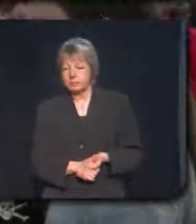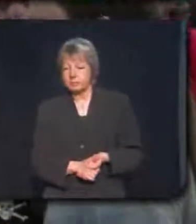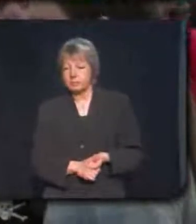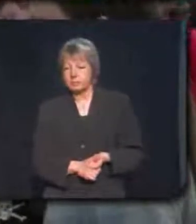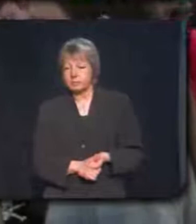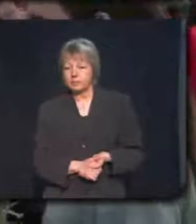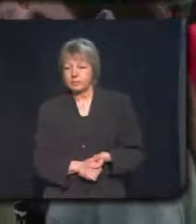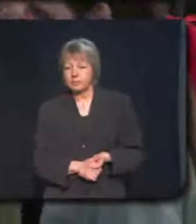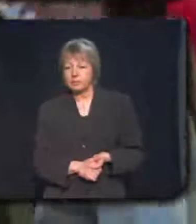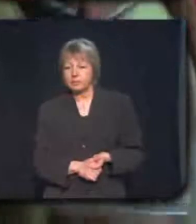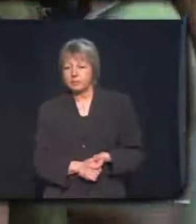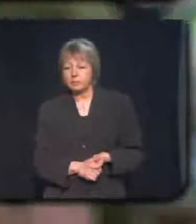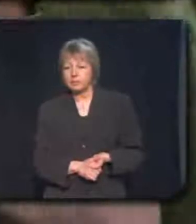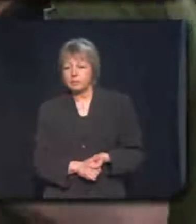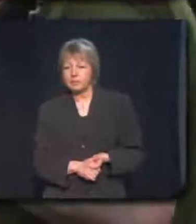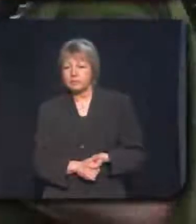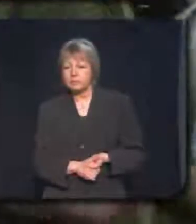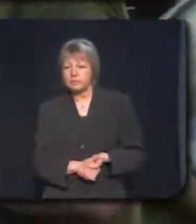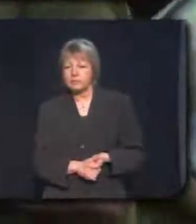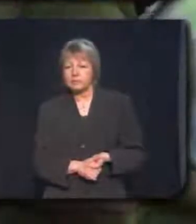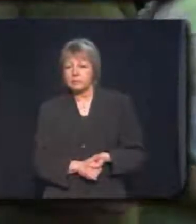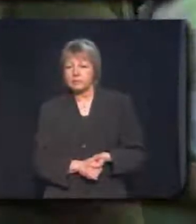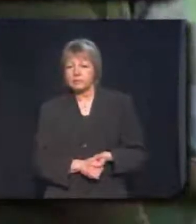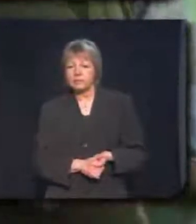so noch Verständnis fragen